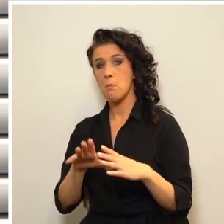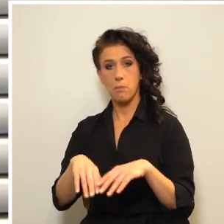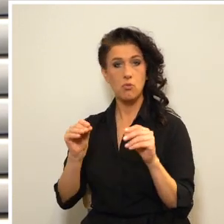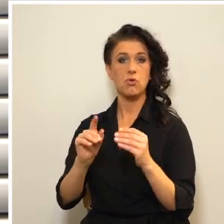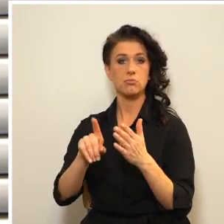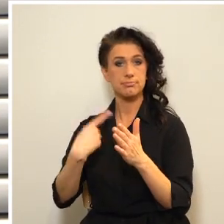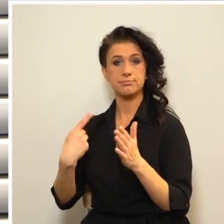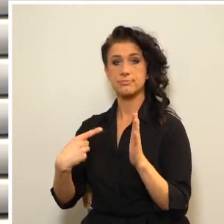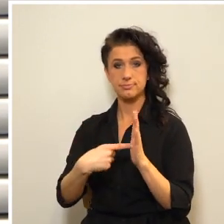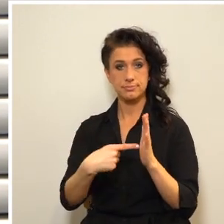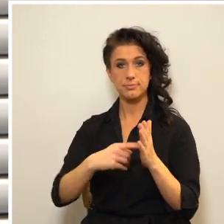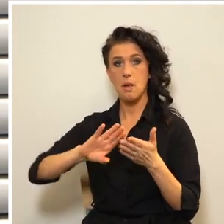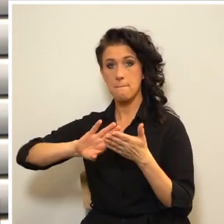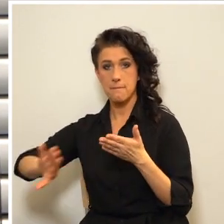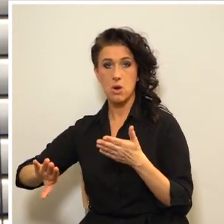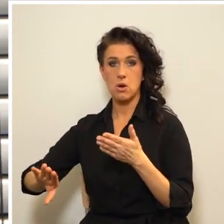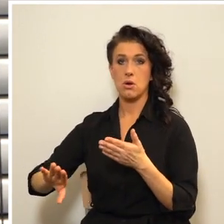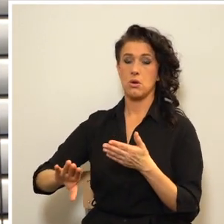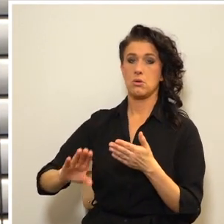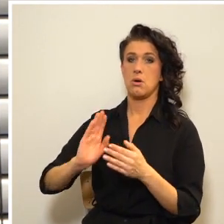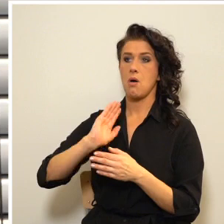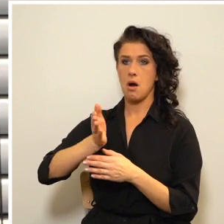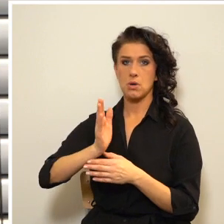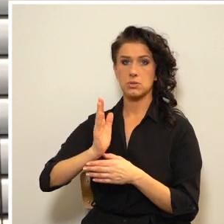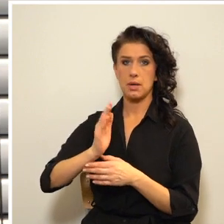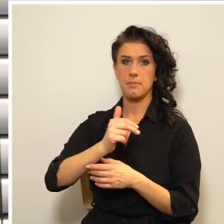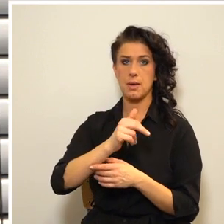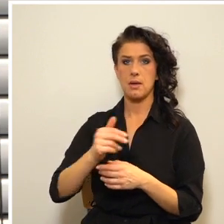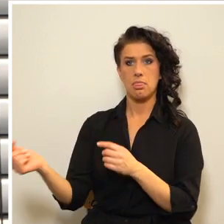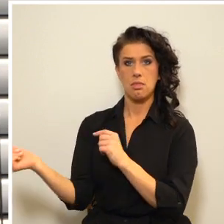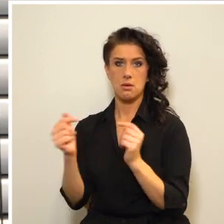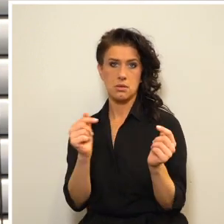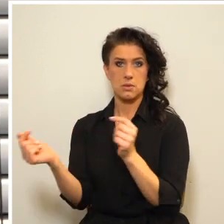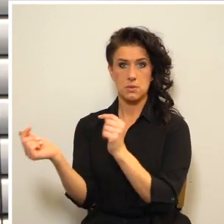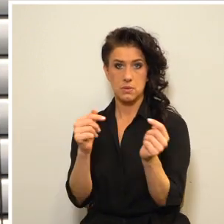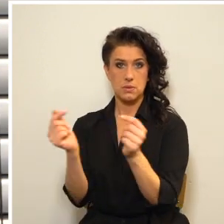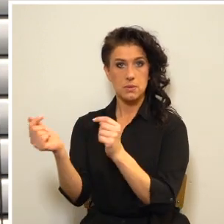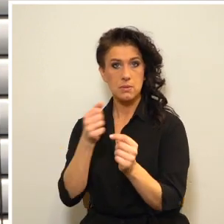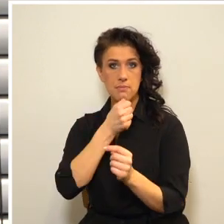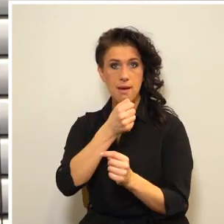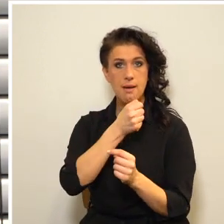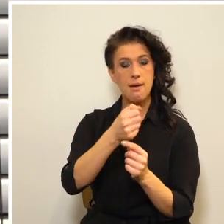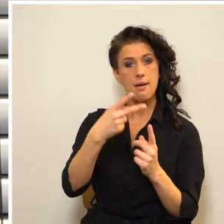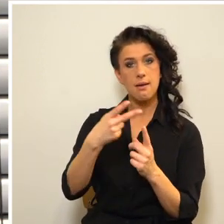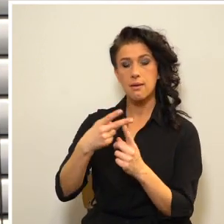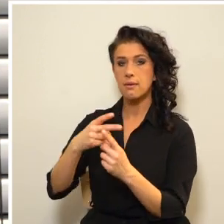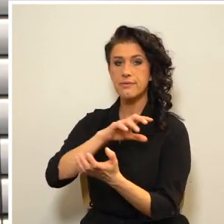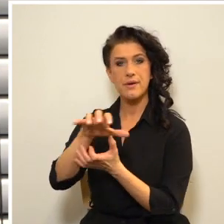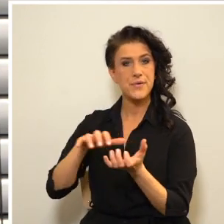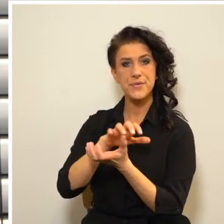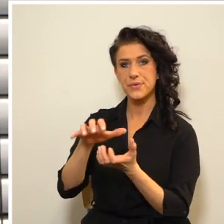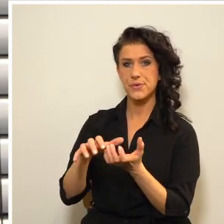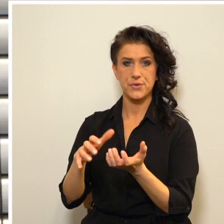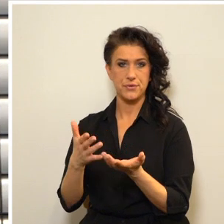potem wykonywane Rozpętała się ogromna dyskusja w mediach światowych na temat W ogóle